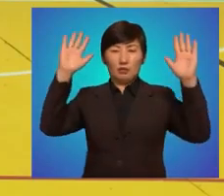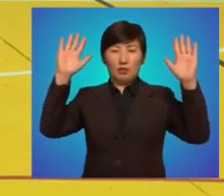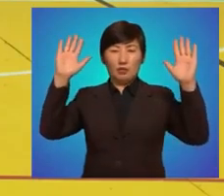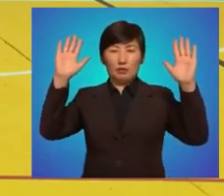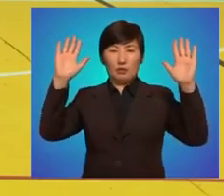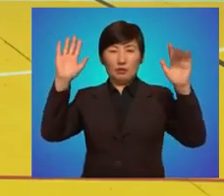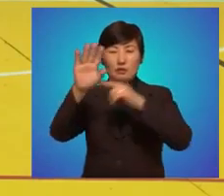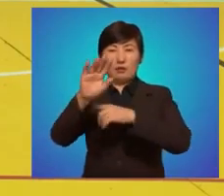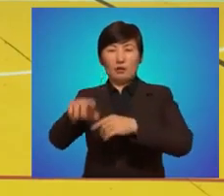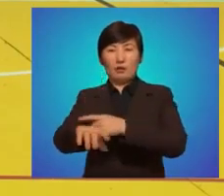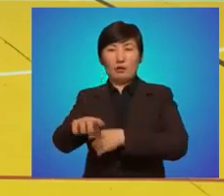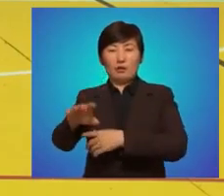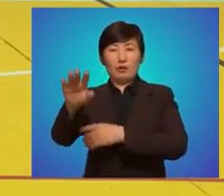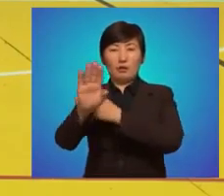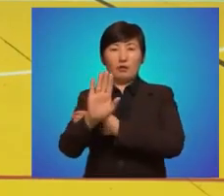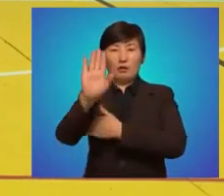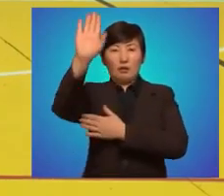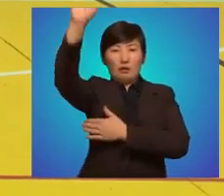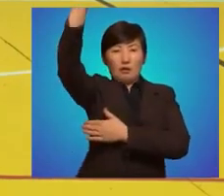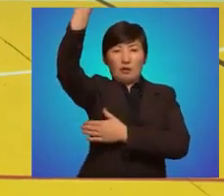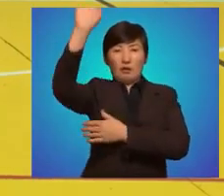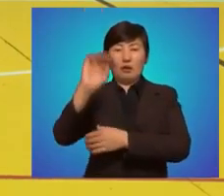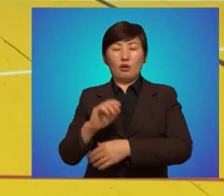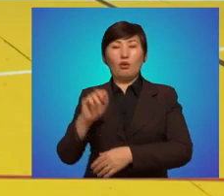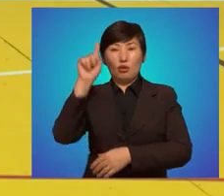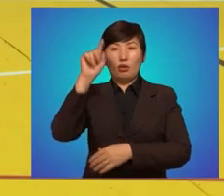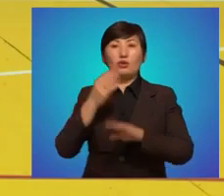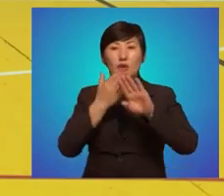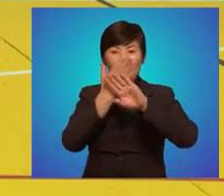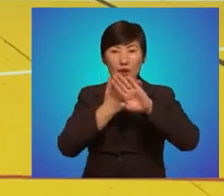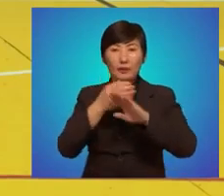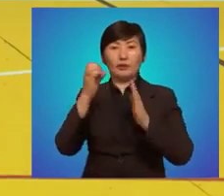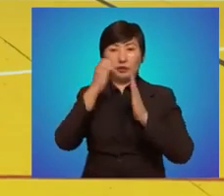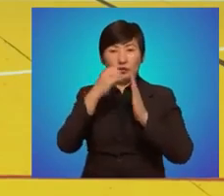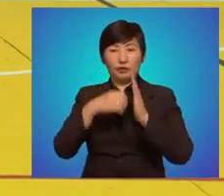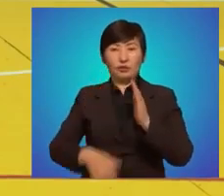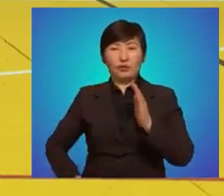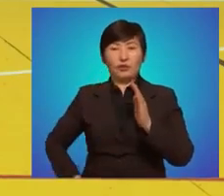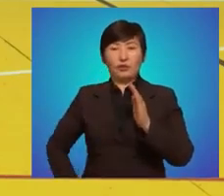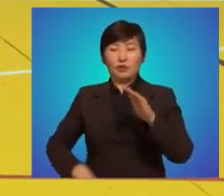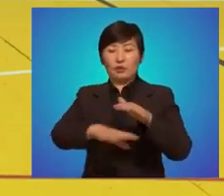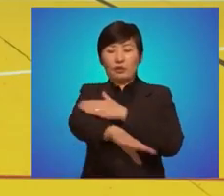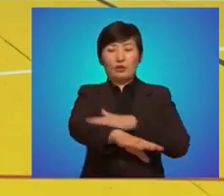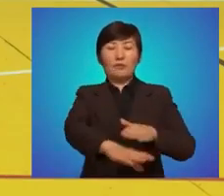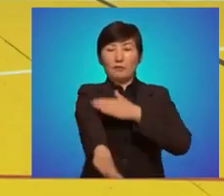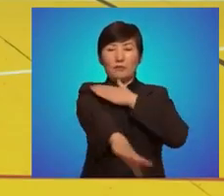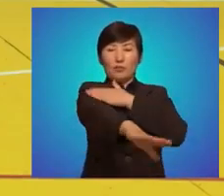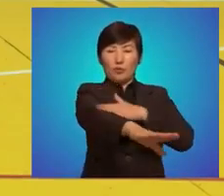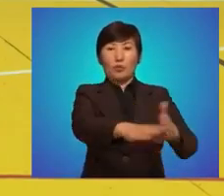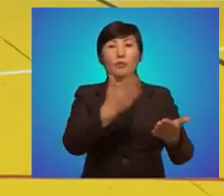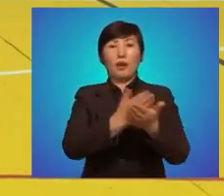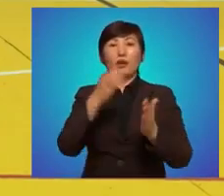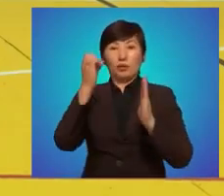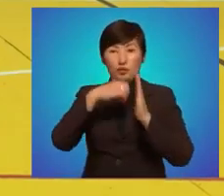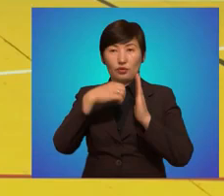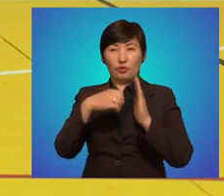аваад суултаас гар дээшээ тэнийлээ. Мөр тохой сар ууяар шулуун байх хэвээр. За